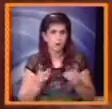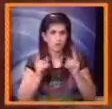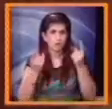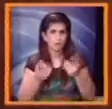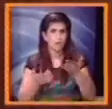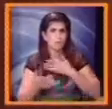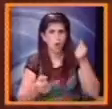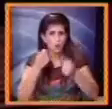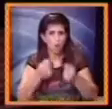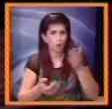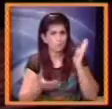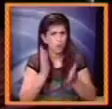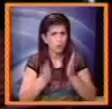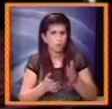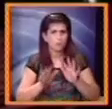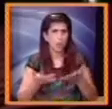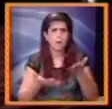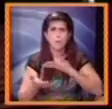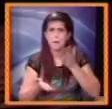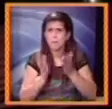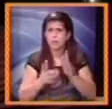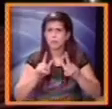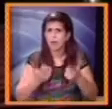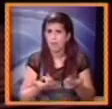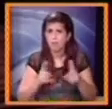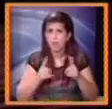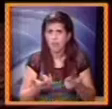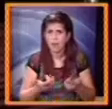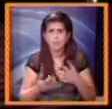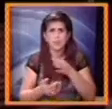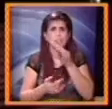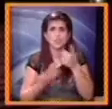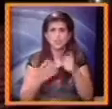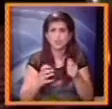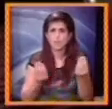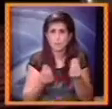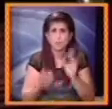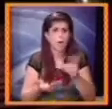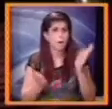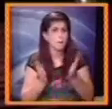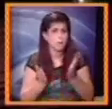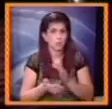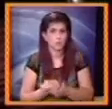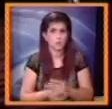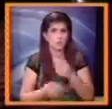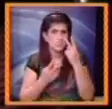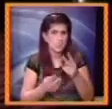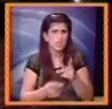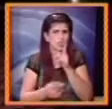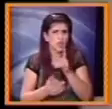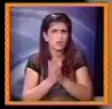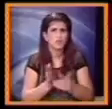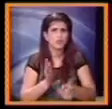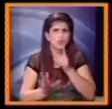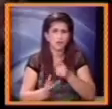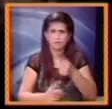לנו מכות, הבחור הזה. אמרתי, למה אתה נותן לנו מכות? למה? אני אישה בת 60, למה אתה נותן לי מכות? תשתקי, תשתקי, ככה